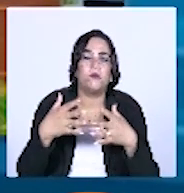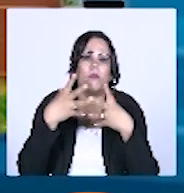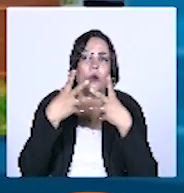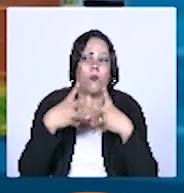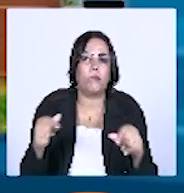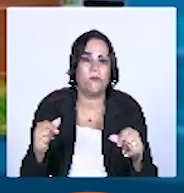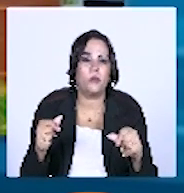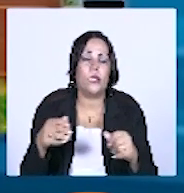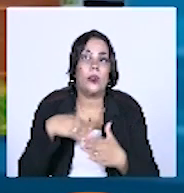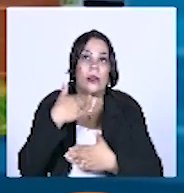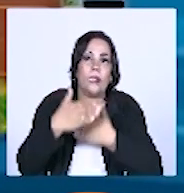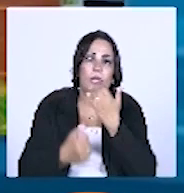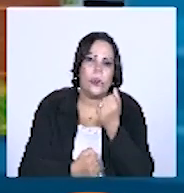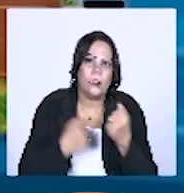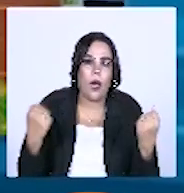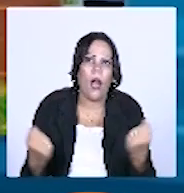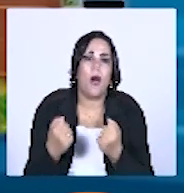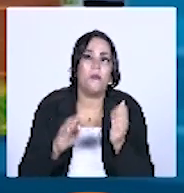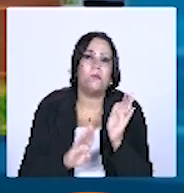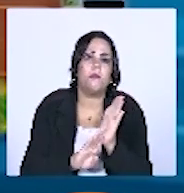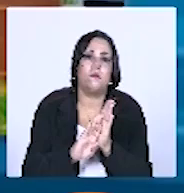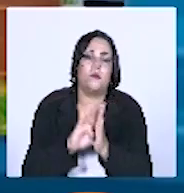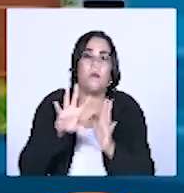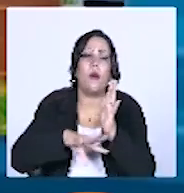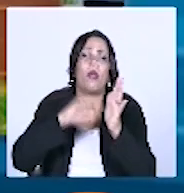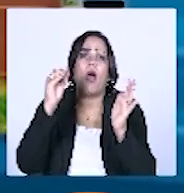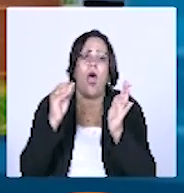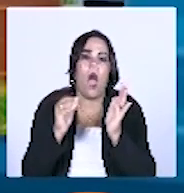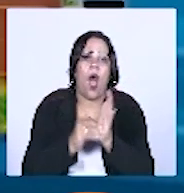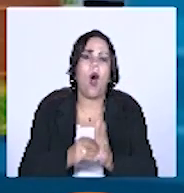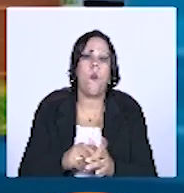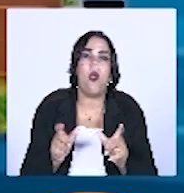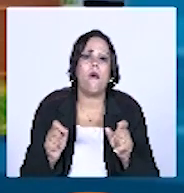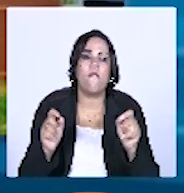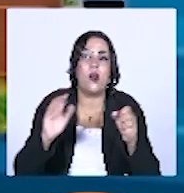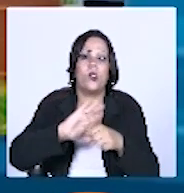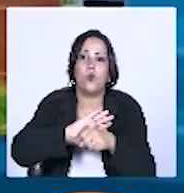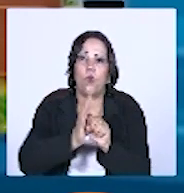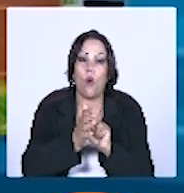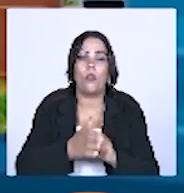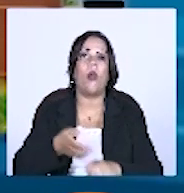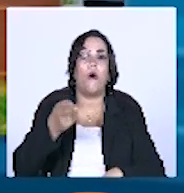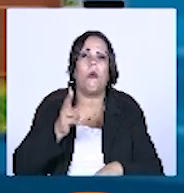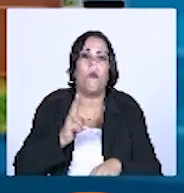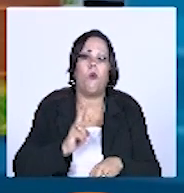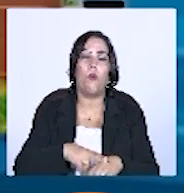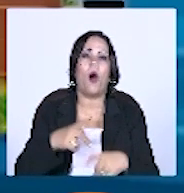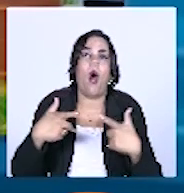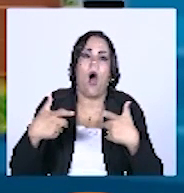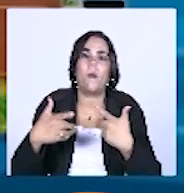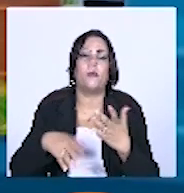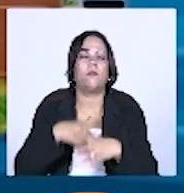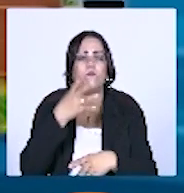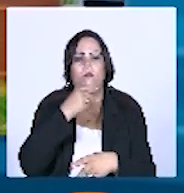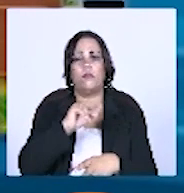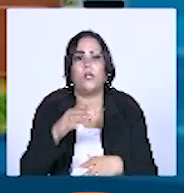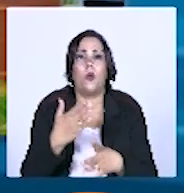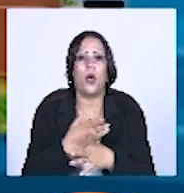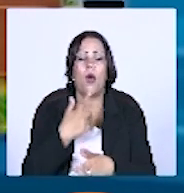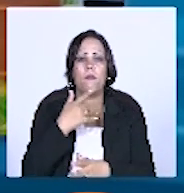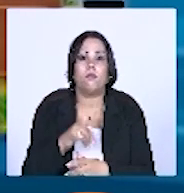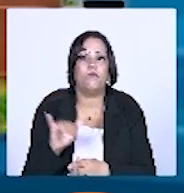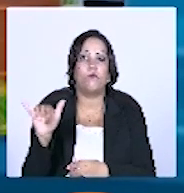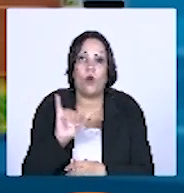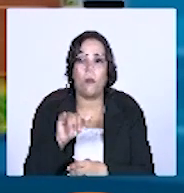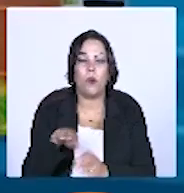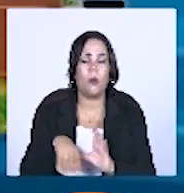بها المنطقه والعالم من اول كوفي 19 والحروب وما شابه وايضا نتيجه عدم الاعتناء